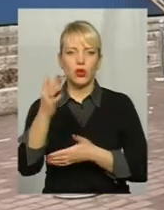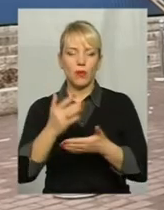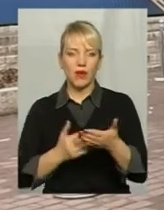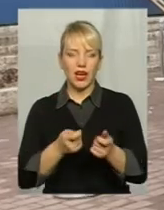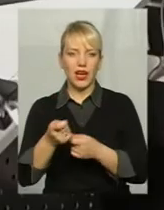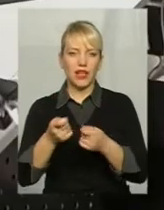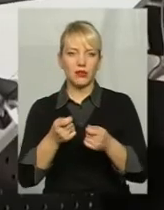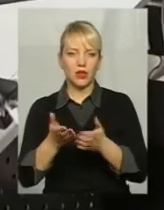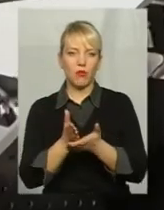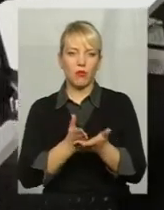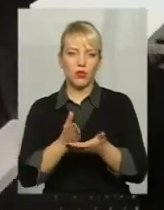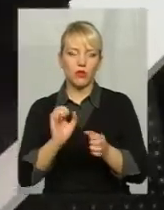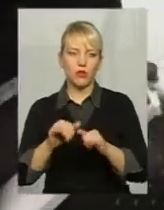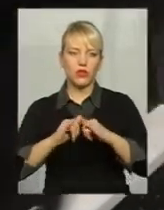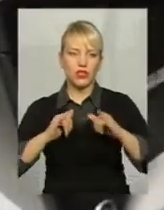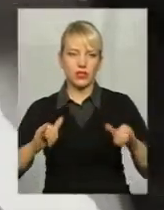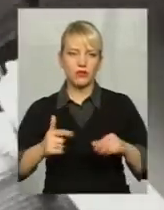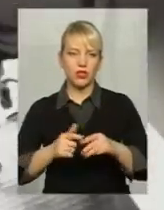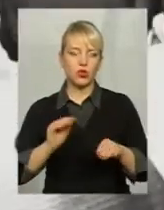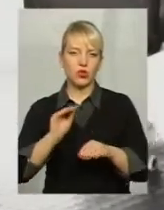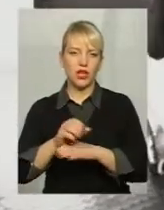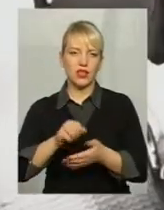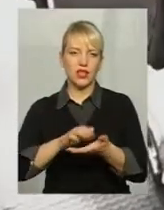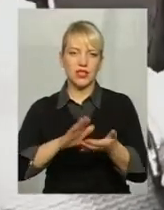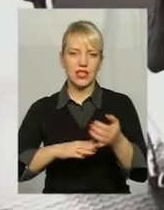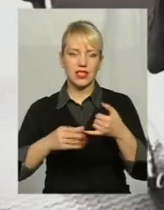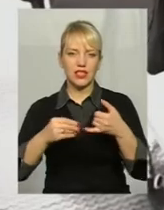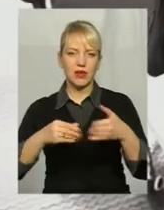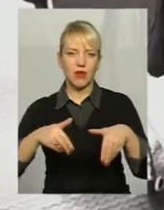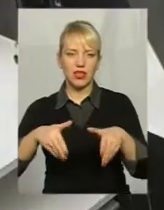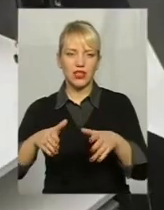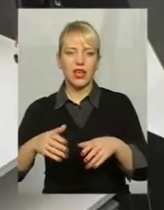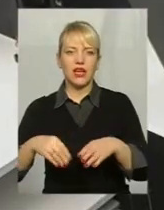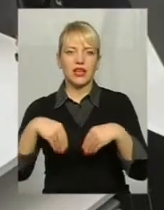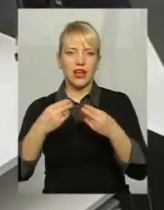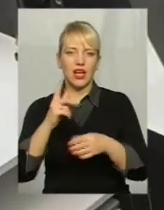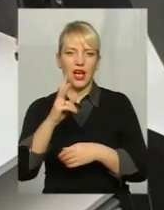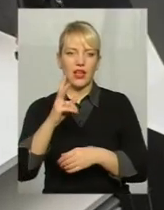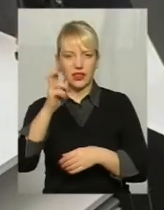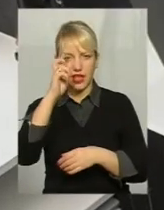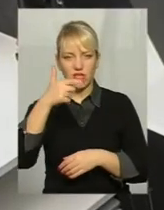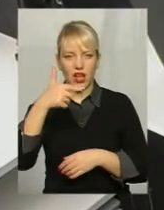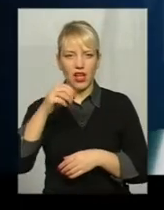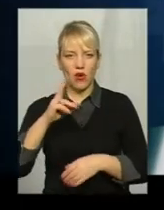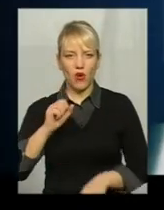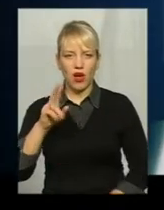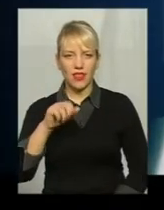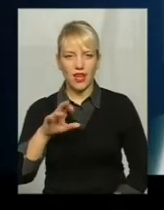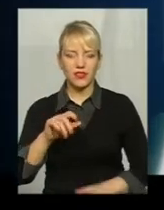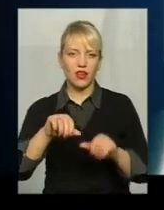збільшити, додавши реєстрацію земельних ділянок, видачу відомості з держзамкадастру та оформлення паспортів